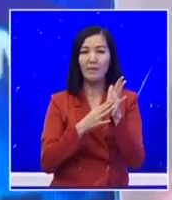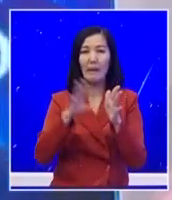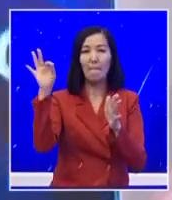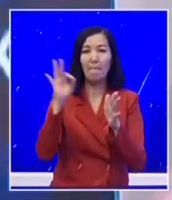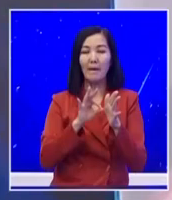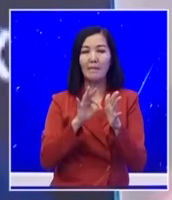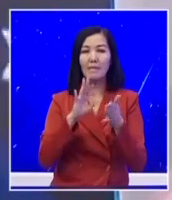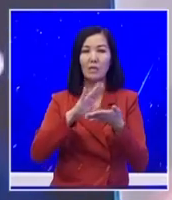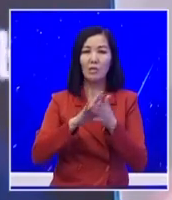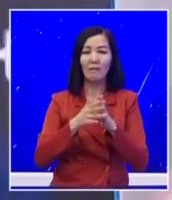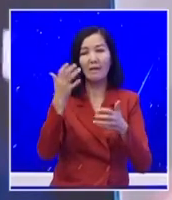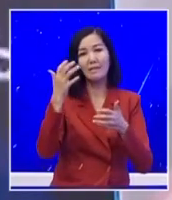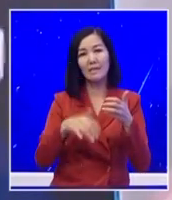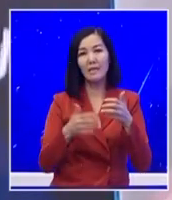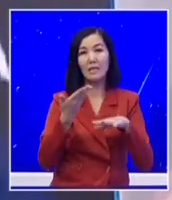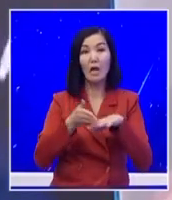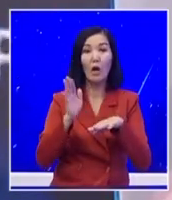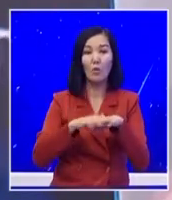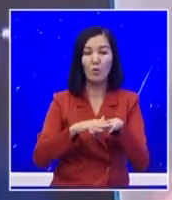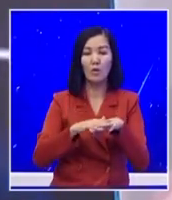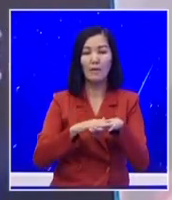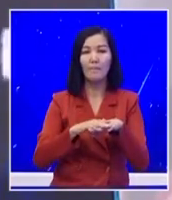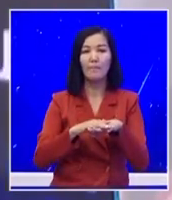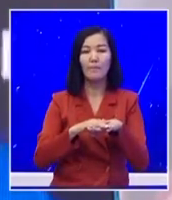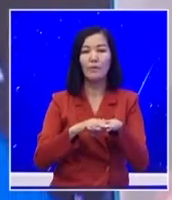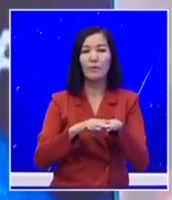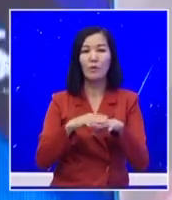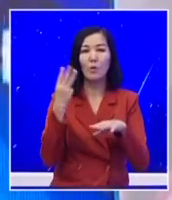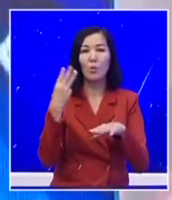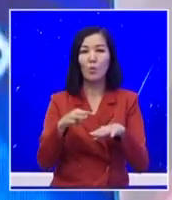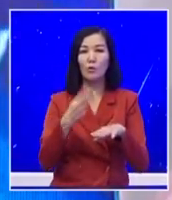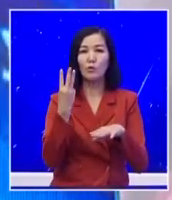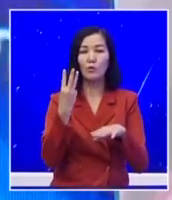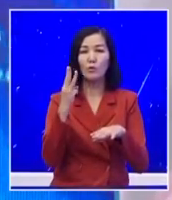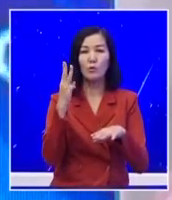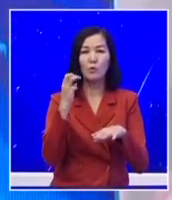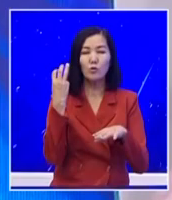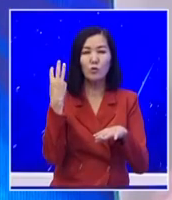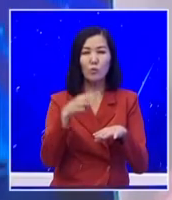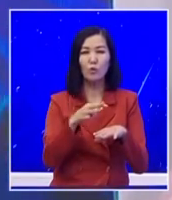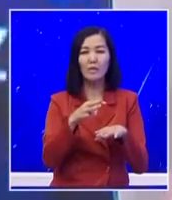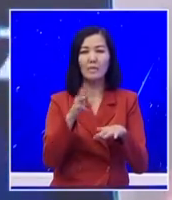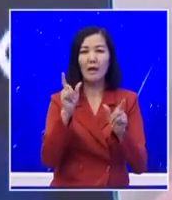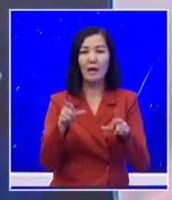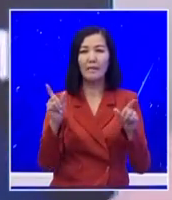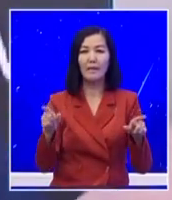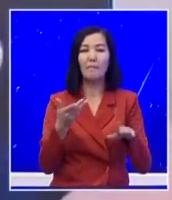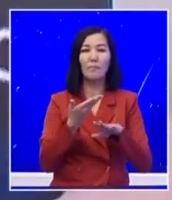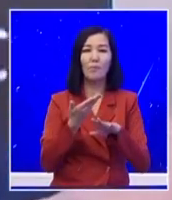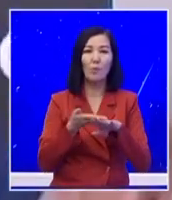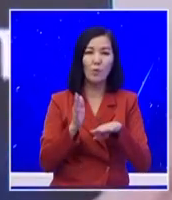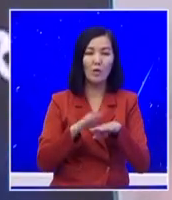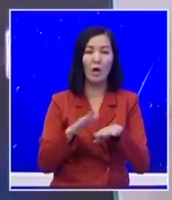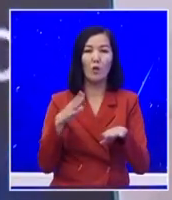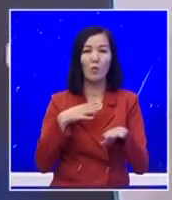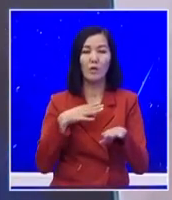98,9% жағдайы орташа ауыр деп бағаланады, солардың ішінде 330 пациенттің жағдайы ауыр.